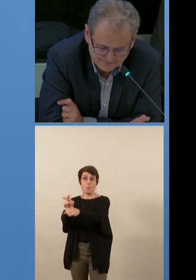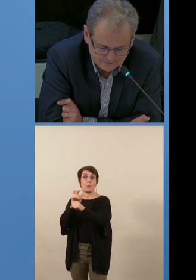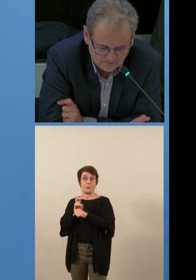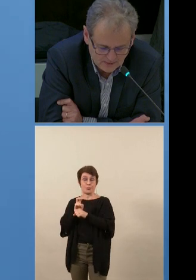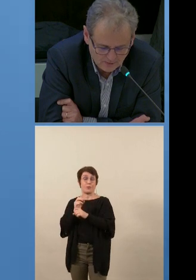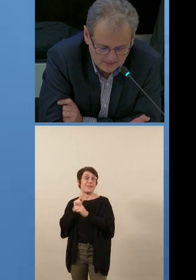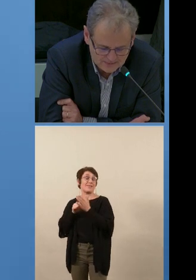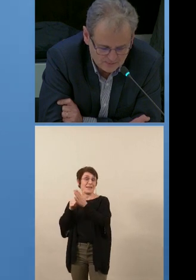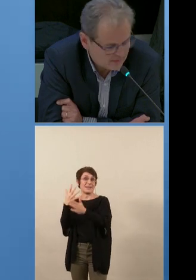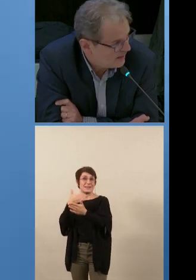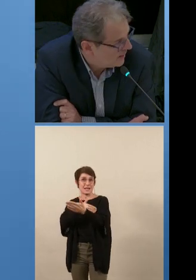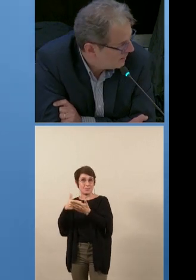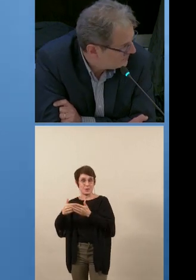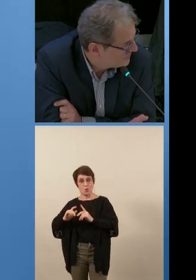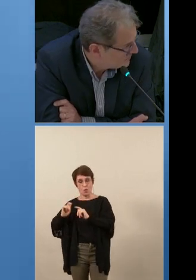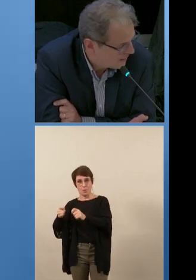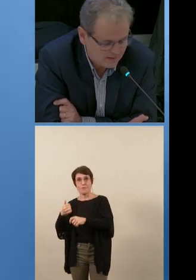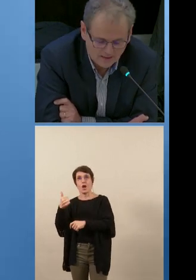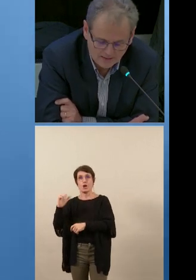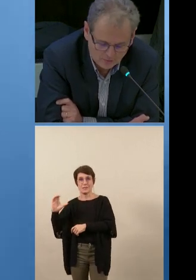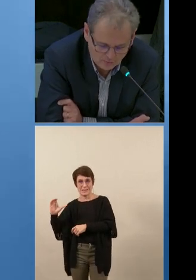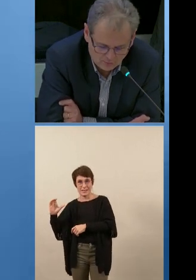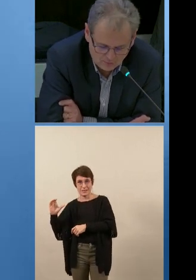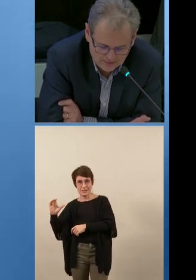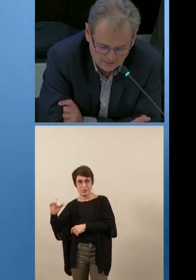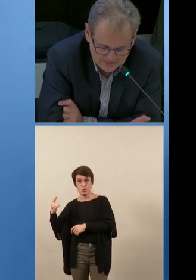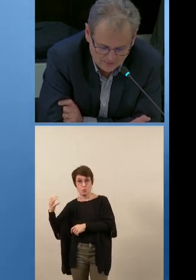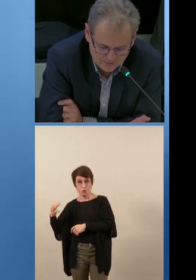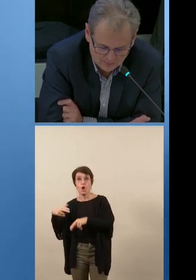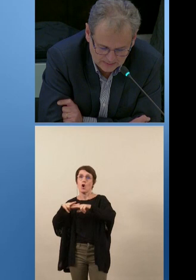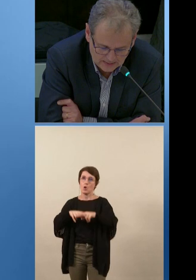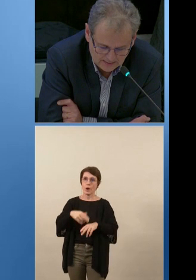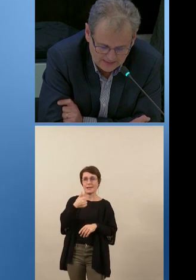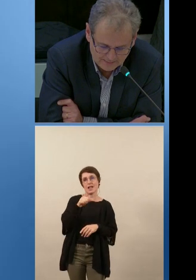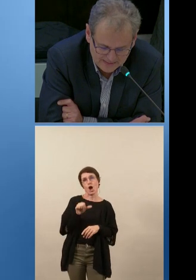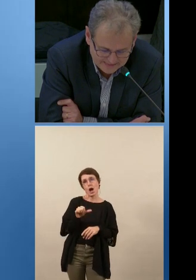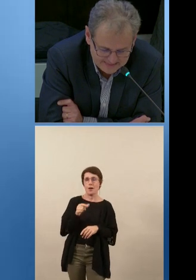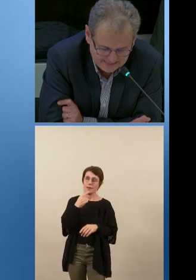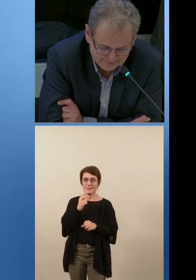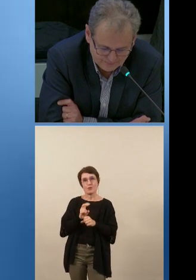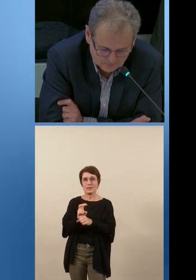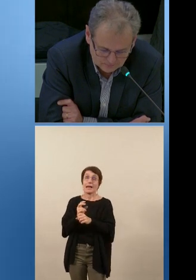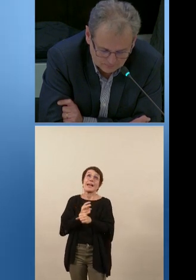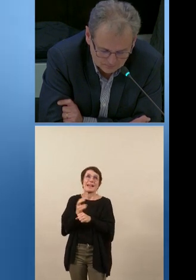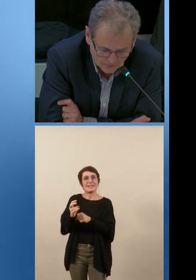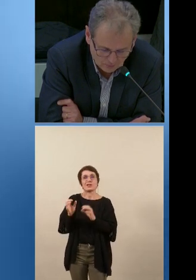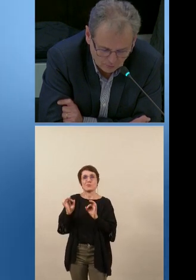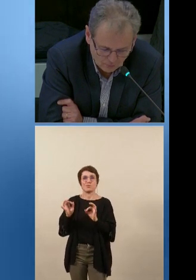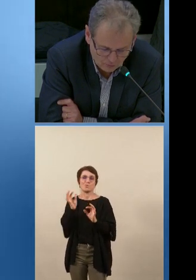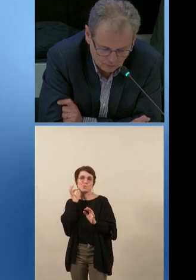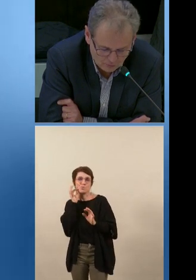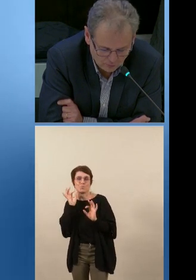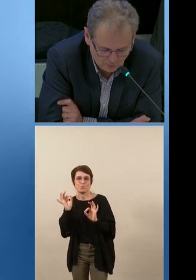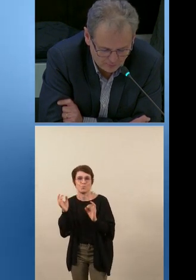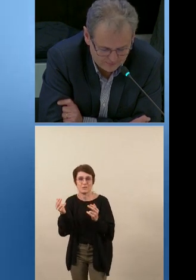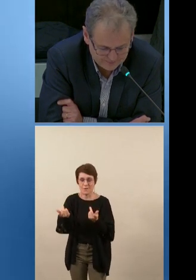C et le reste 1A et et donc on voit que la situation est maîtrisée sur